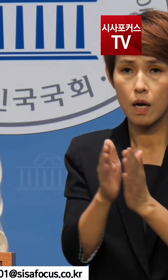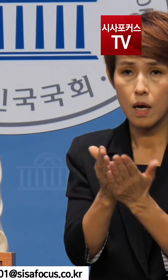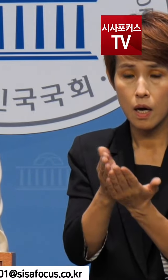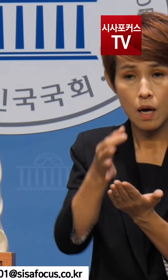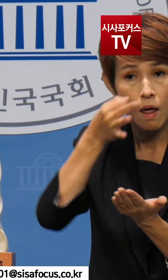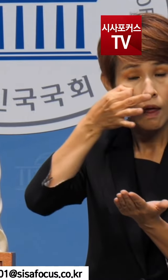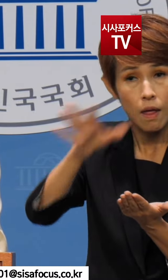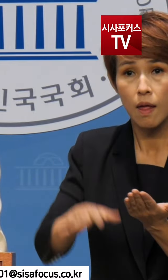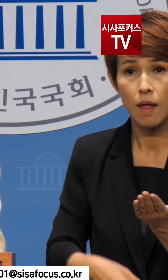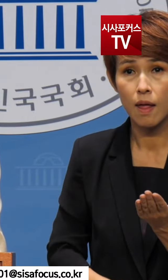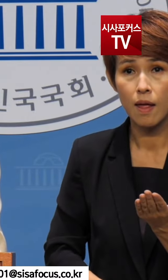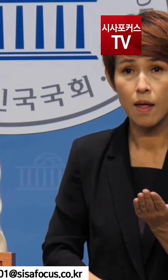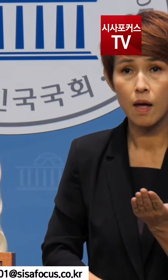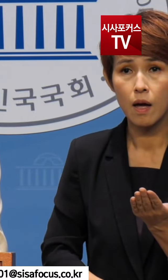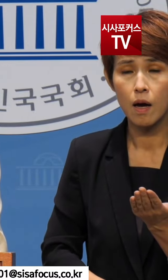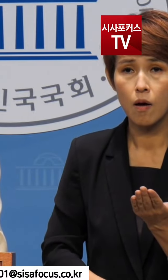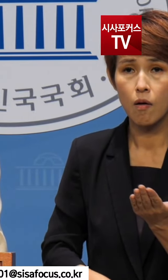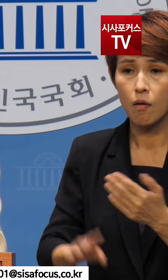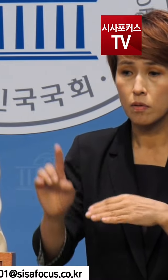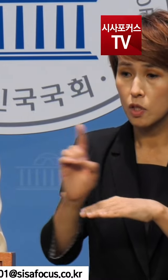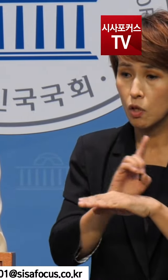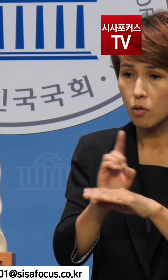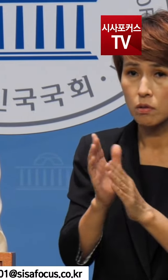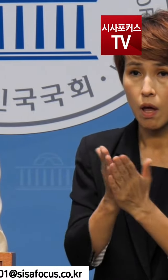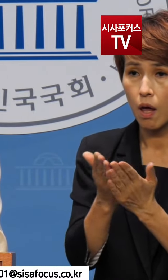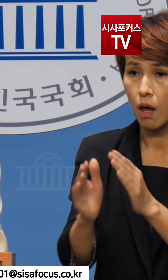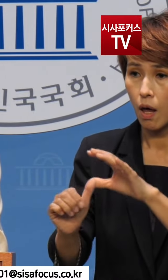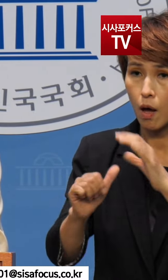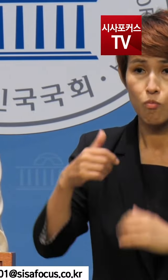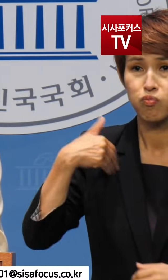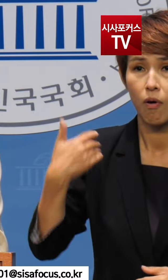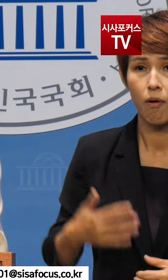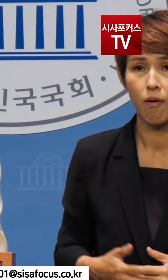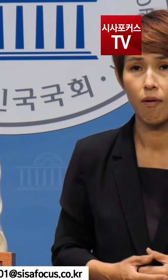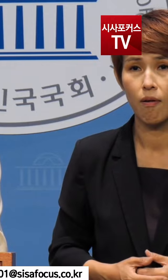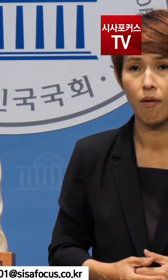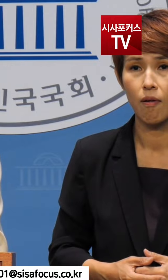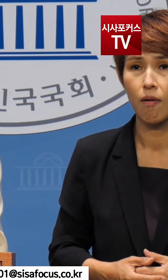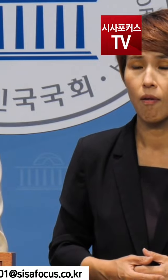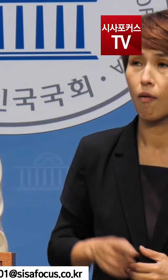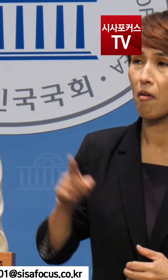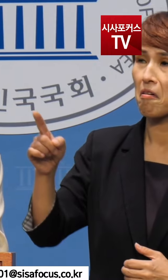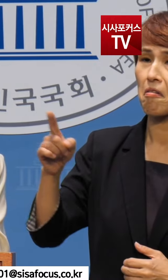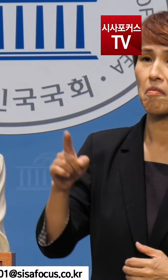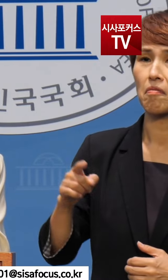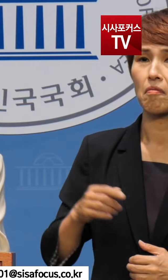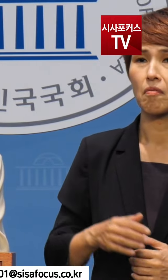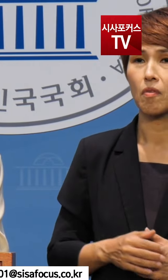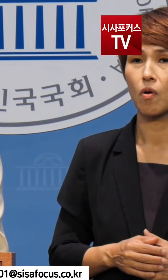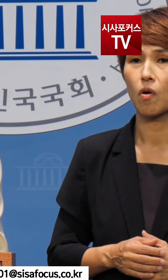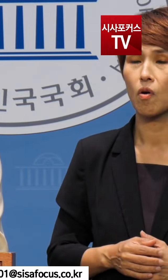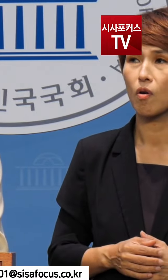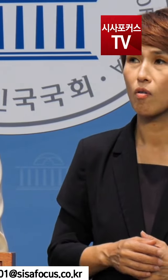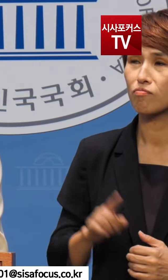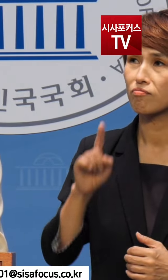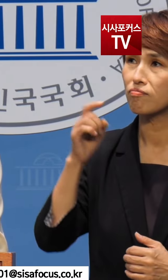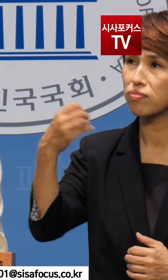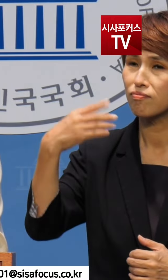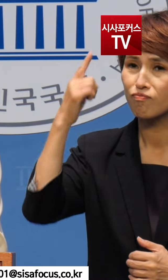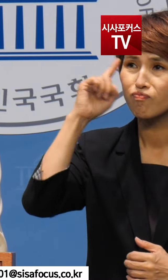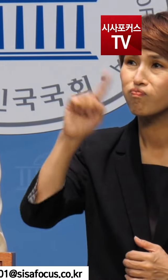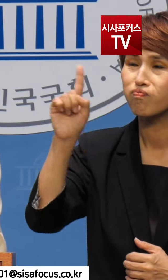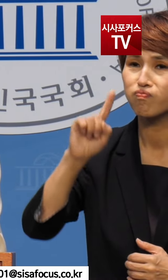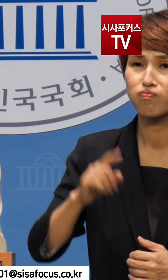없고 이렇게 어떻게 할지조차도 모르는데 어떻게 산하기관장이 장담해서 말할 수 있는지 황당할 따름이라고